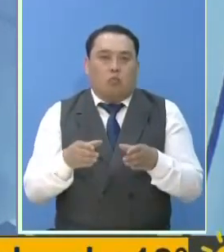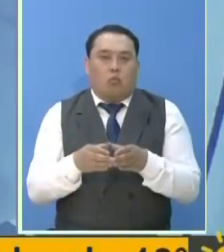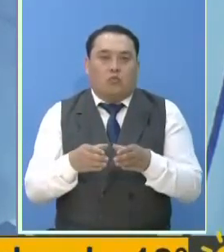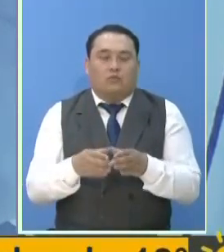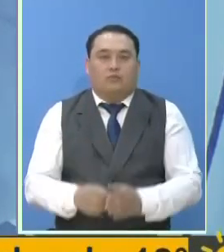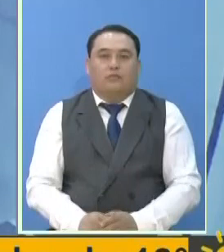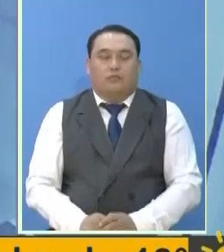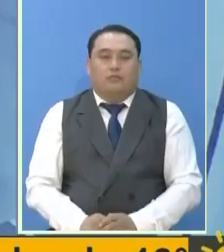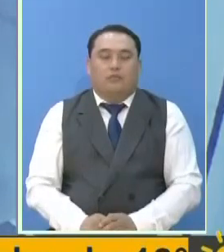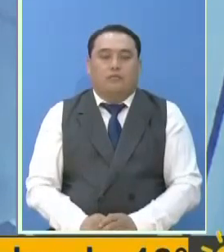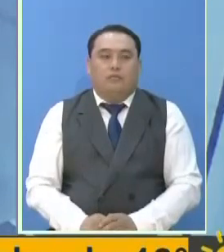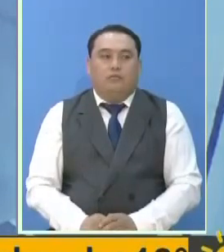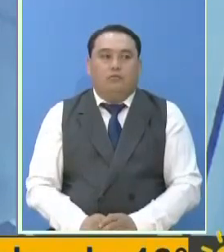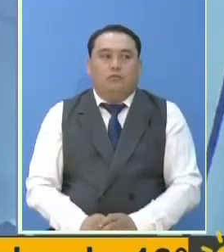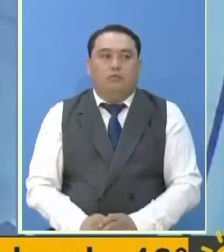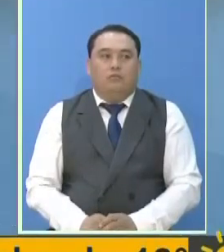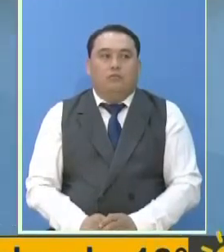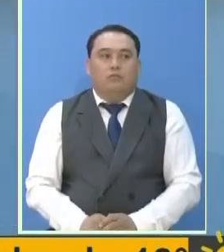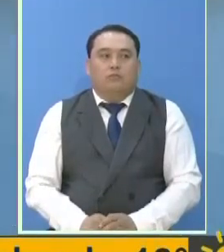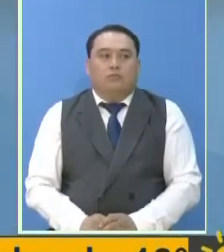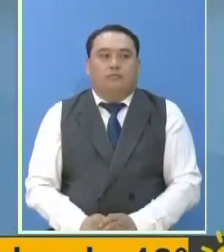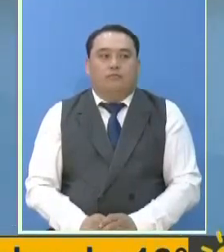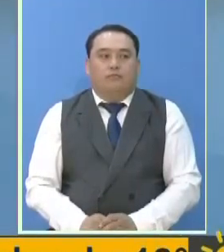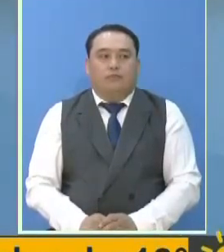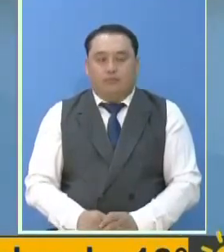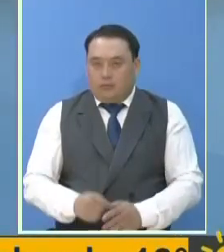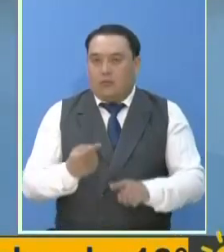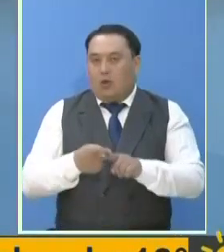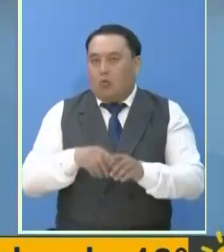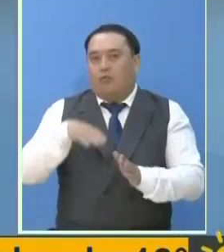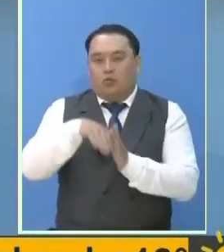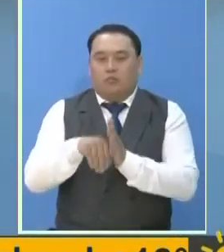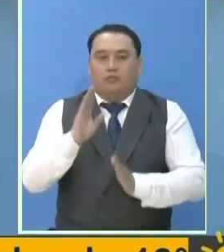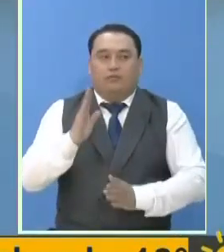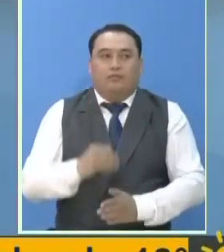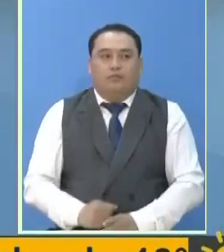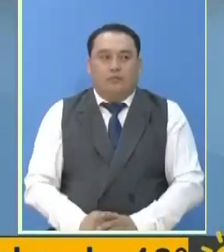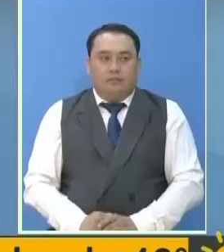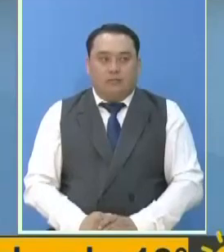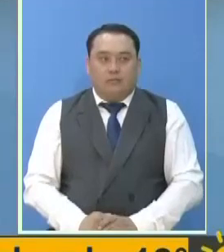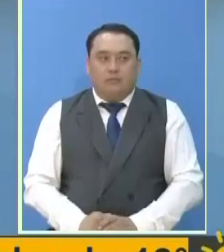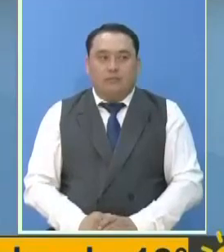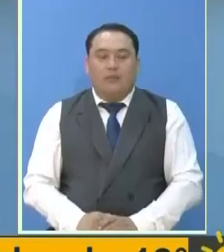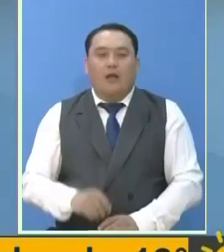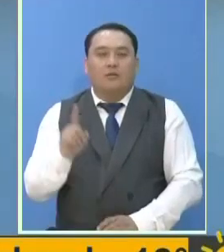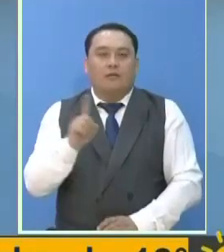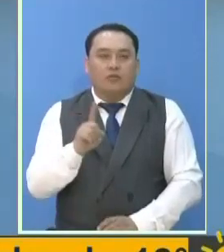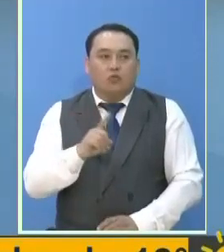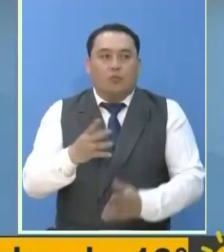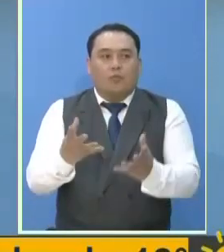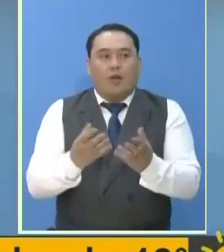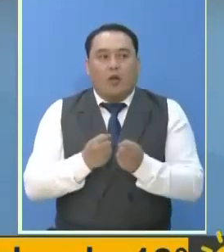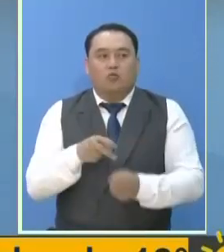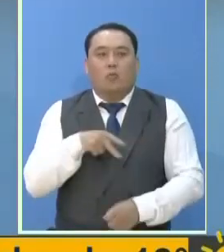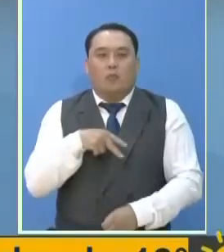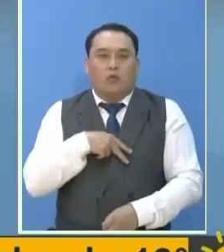конце года. Вот примерно вот так и будет зарплата внедряться. Угу. Но для того, что я дополню, для того, чтобы, наверное, получить эти